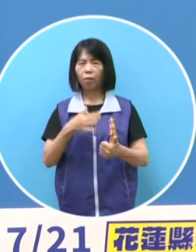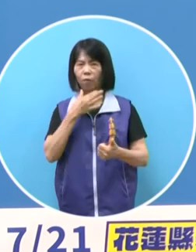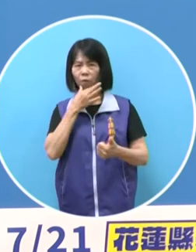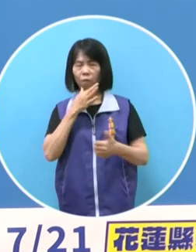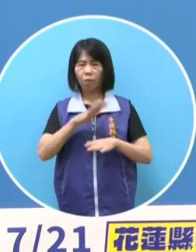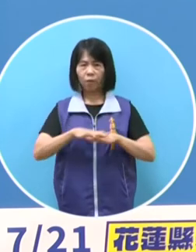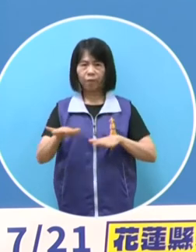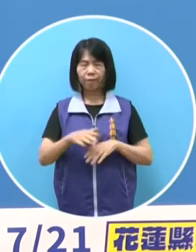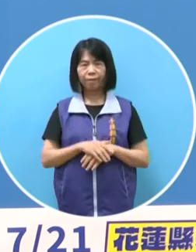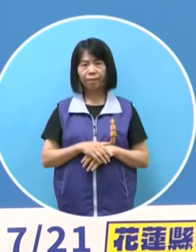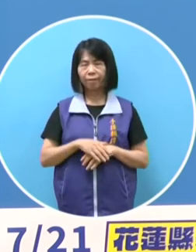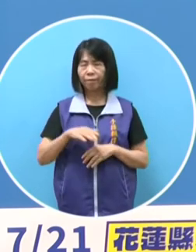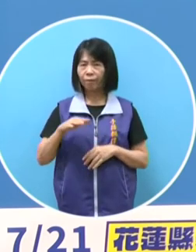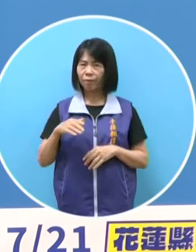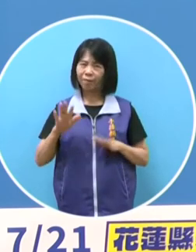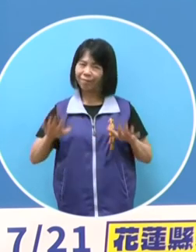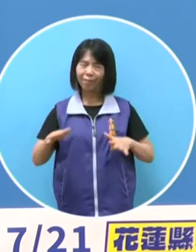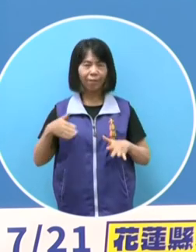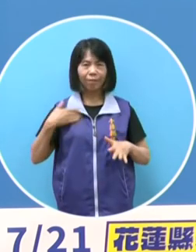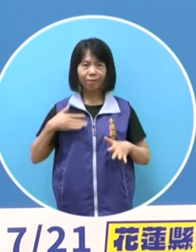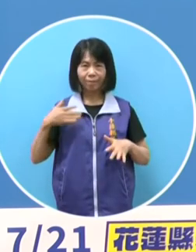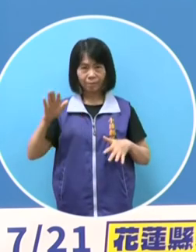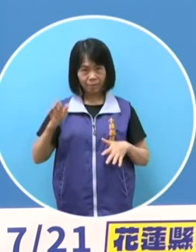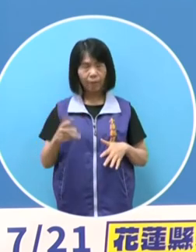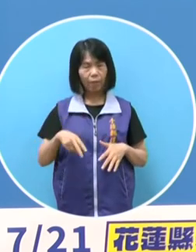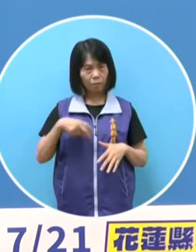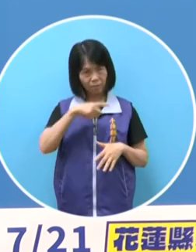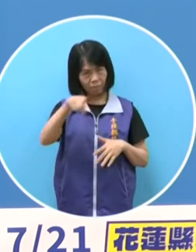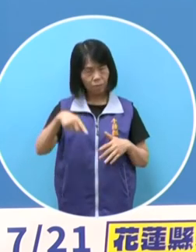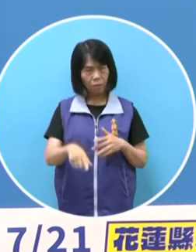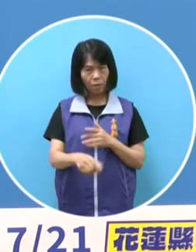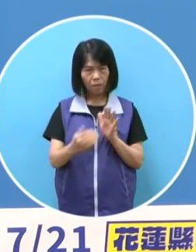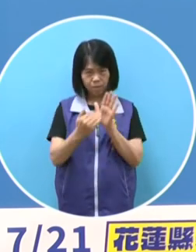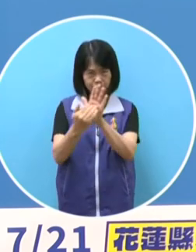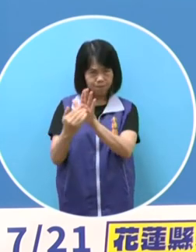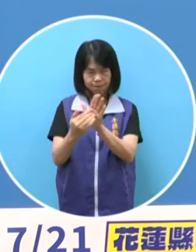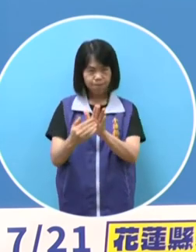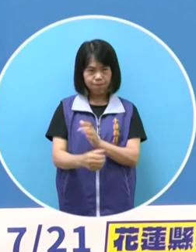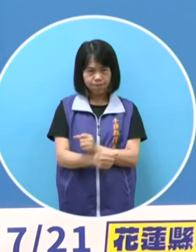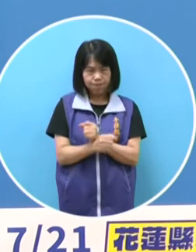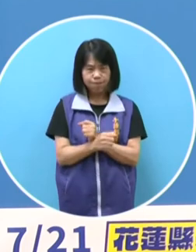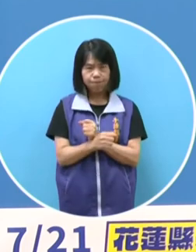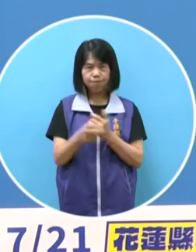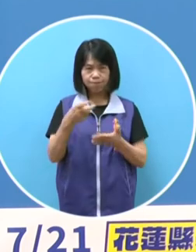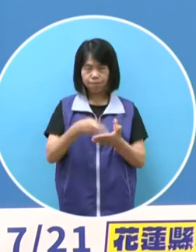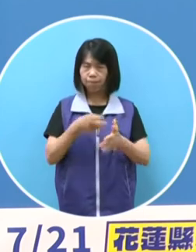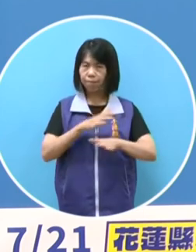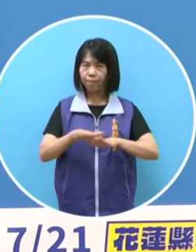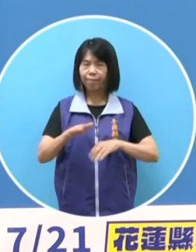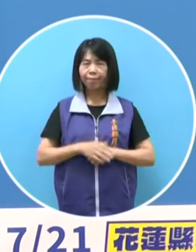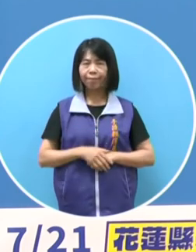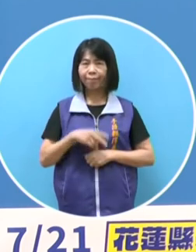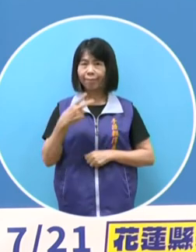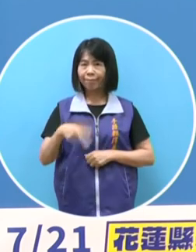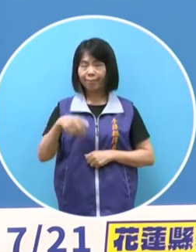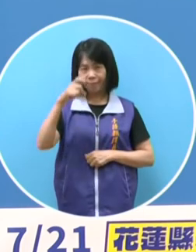们不晓得，但是我们会用最严谨的态度来做防台的工作。当然正伟也希